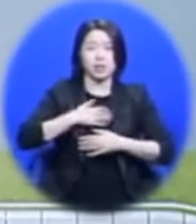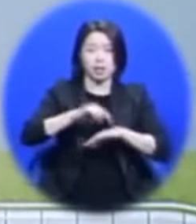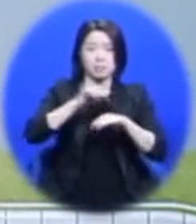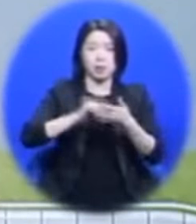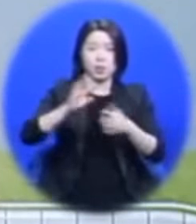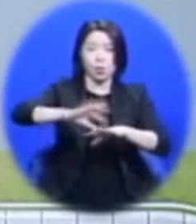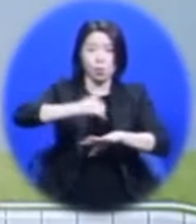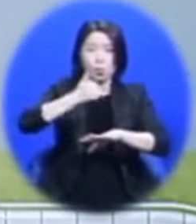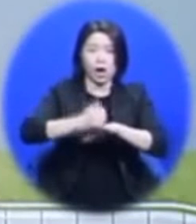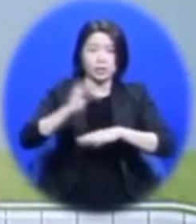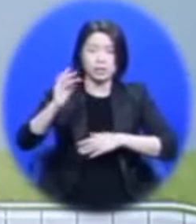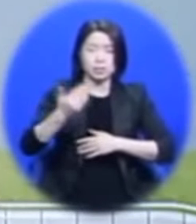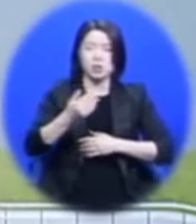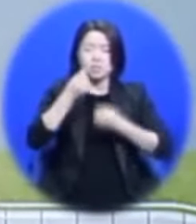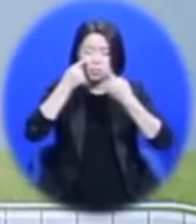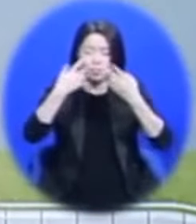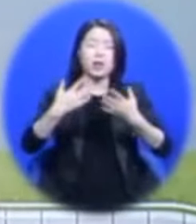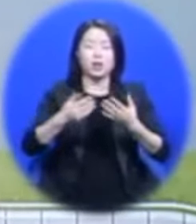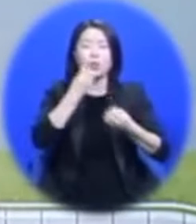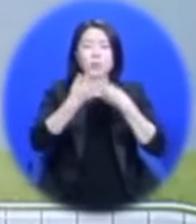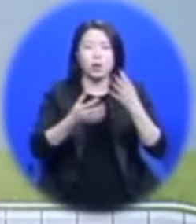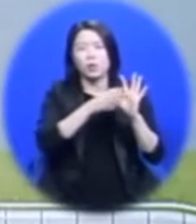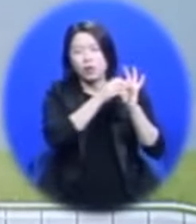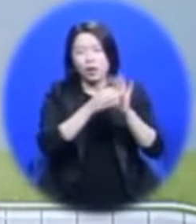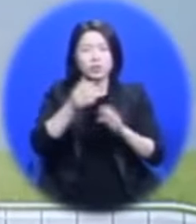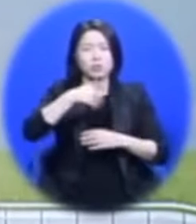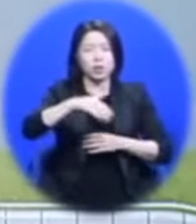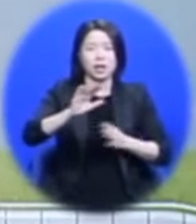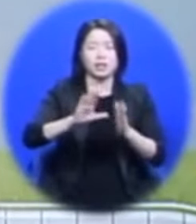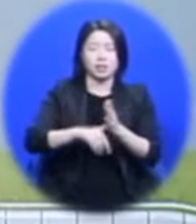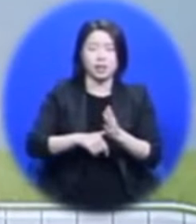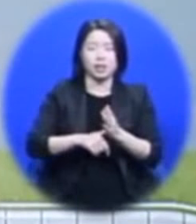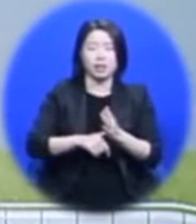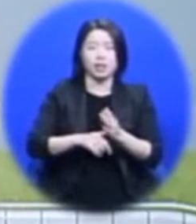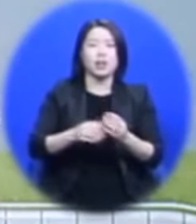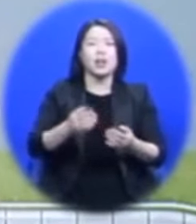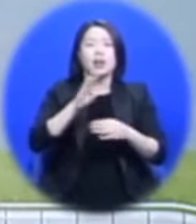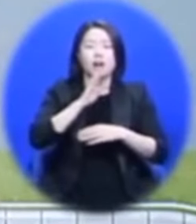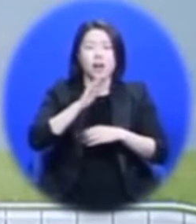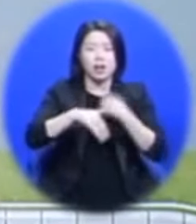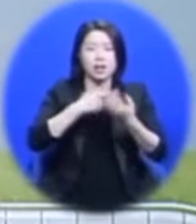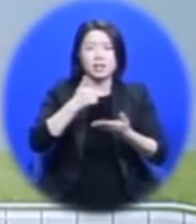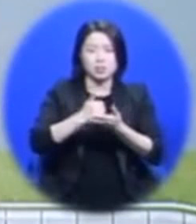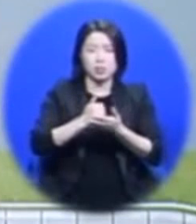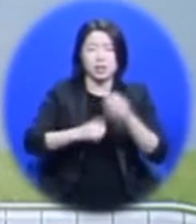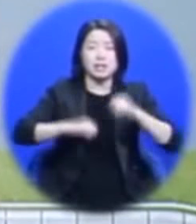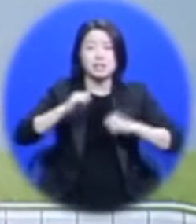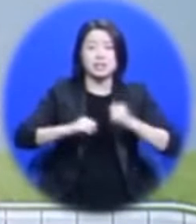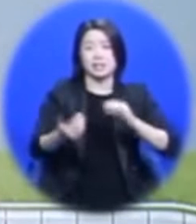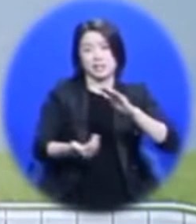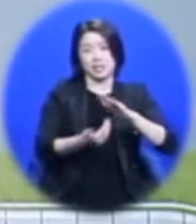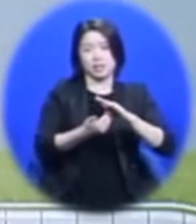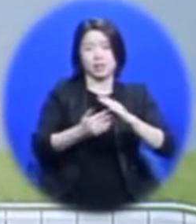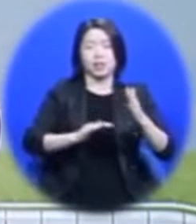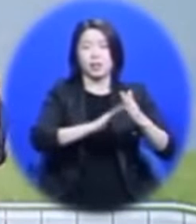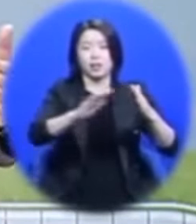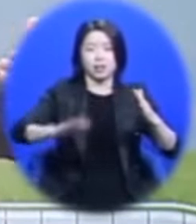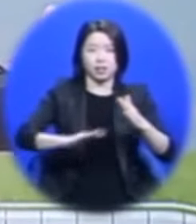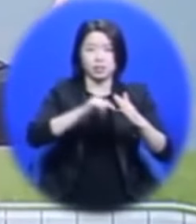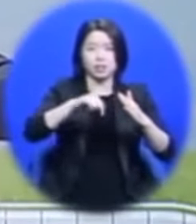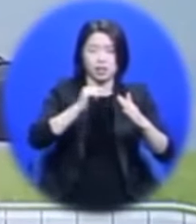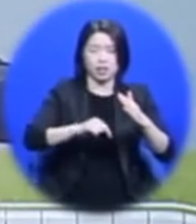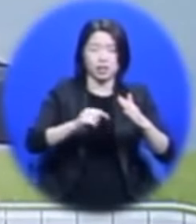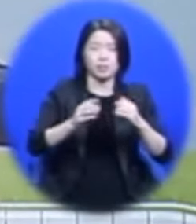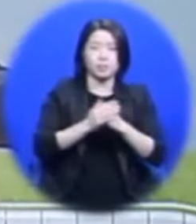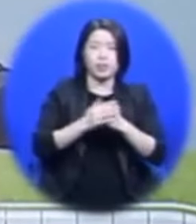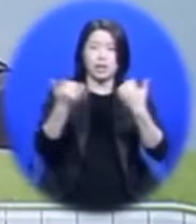되심을 분명하게 하고 고백하고 계속 나아갈 때 이래서 하나님의 역사가 일어나요. 가정 안에 내